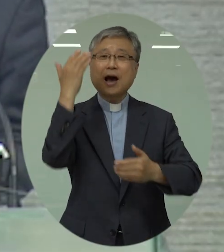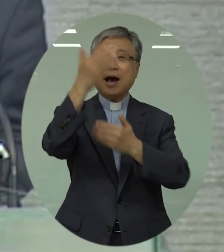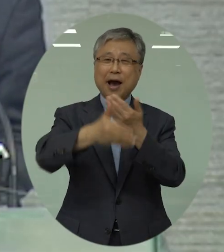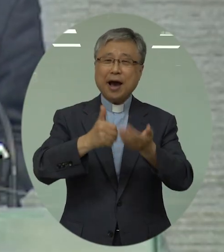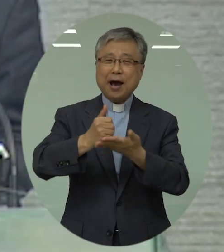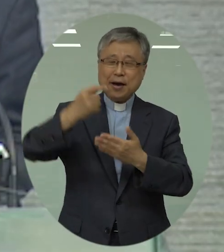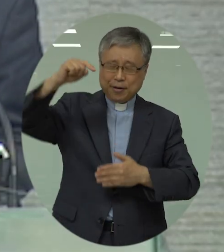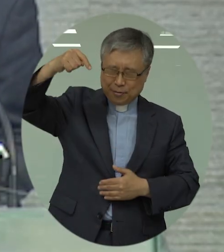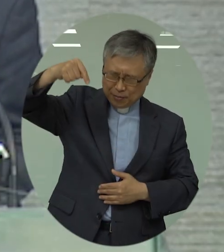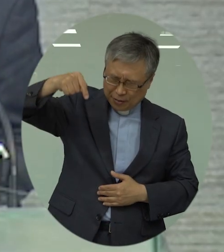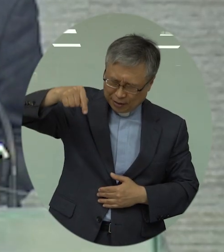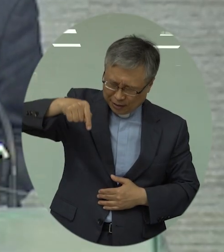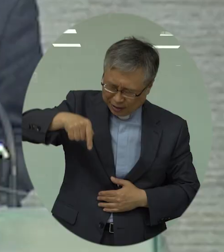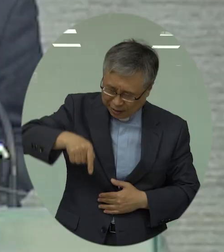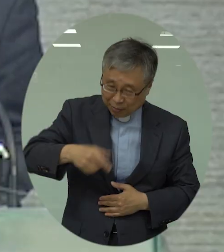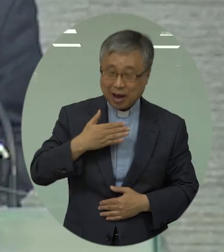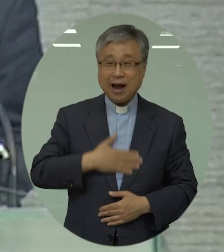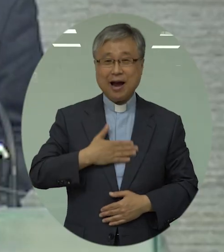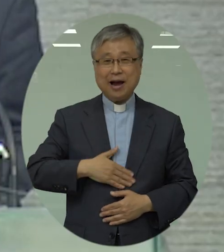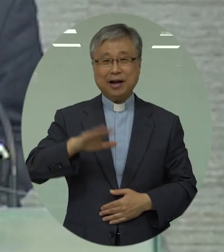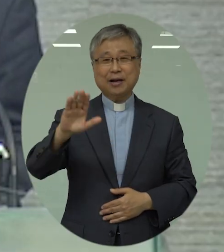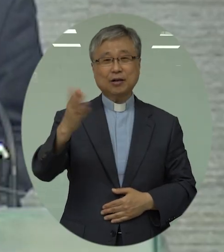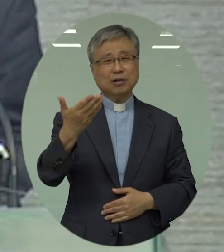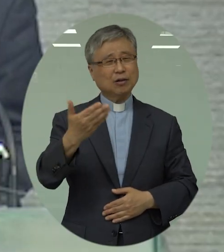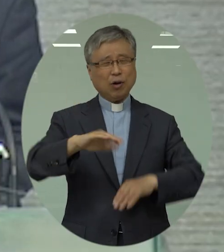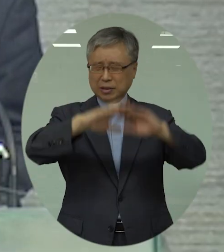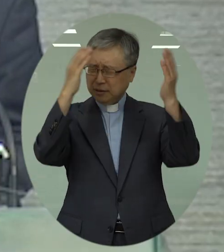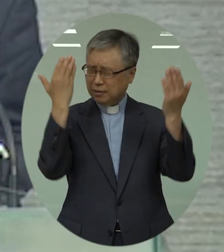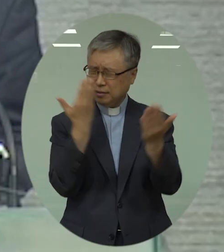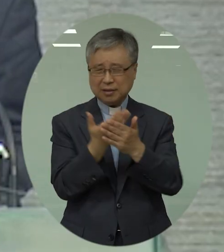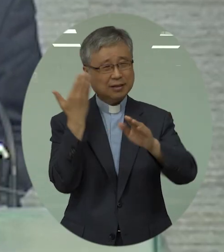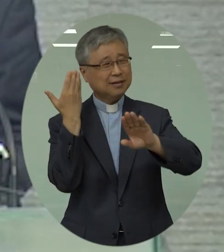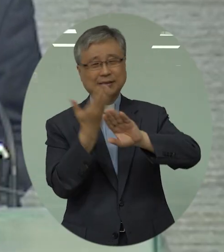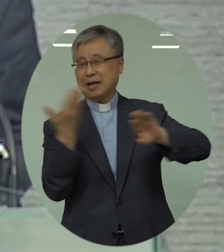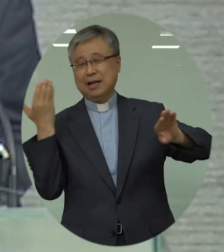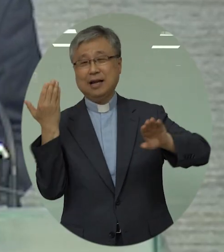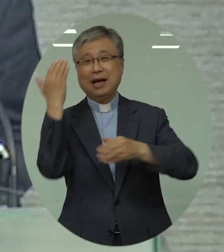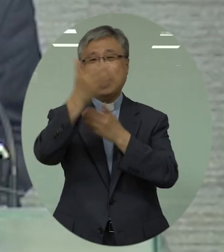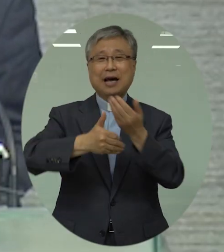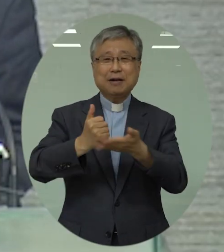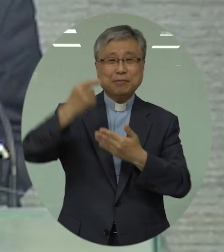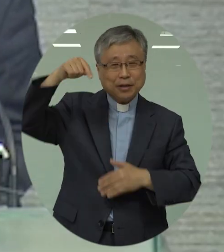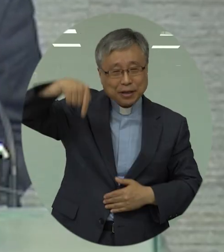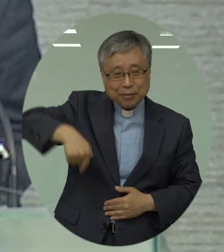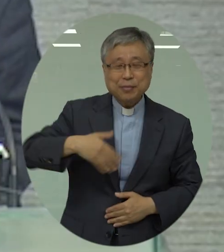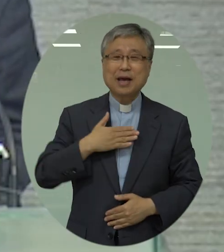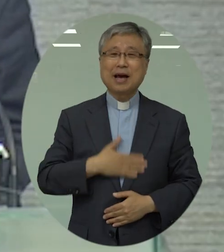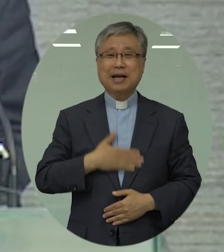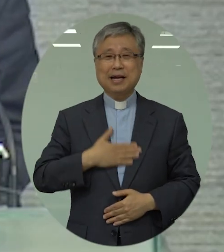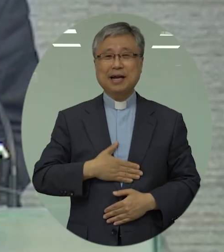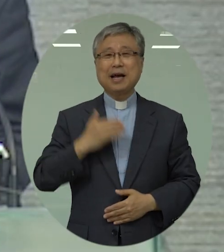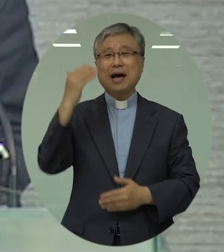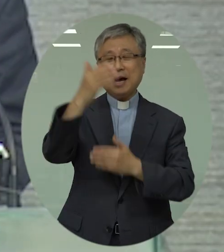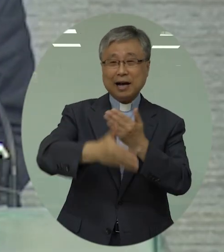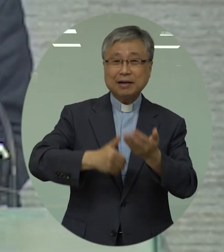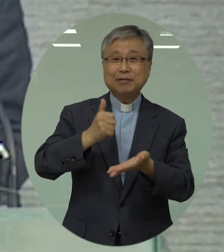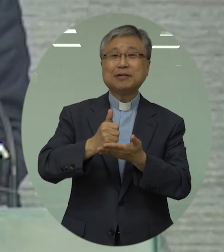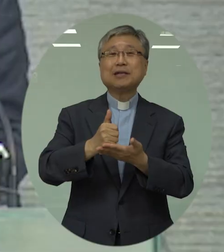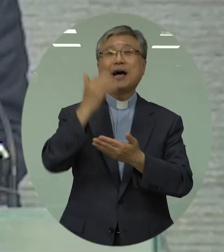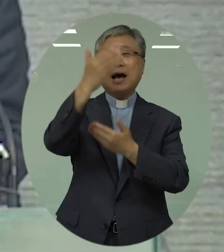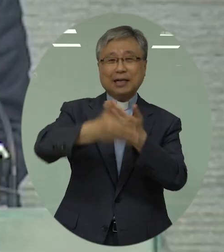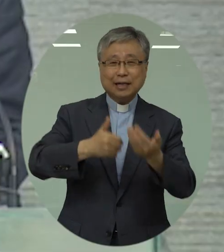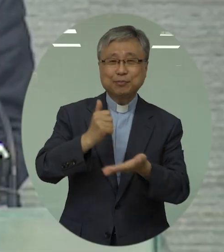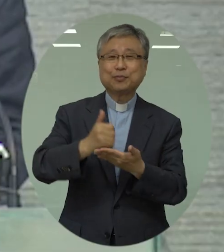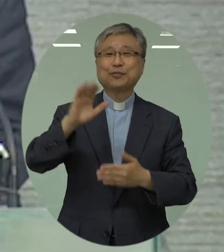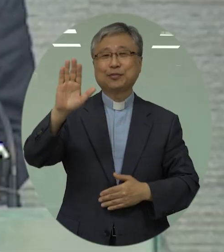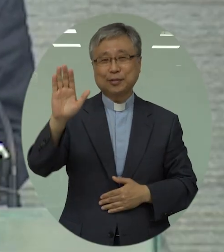하나님을 깊이 알게 된 거. 차원이 다른 거예요. 하나님을 깊이 알람. 하나님의 하나님